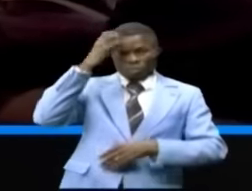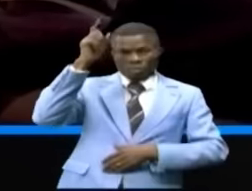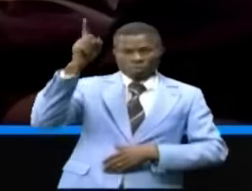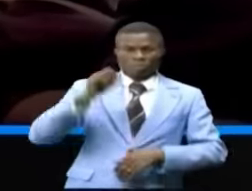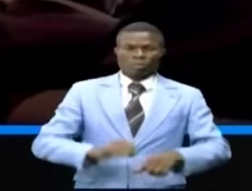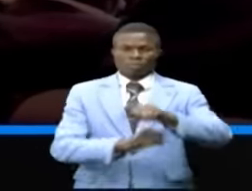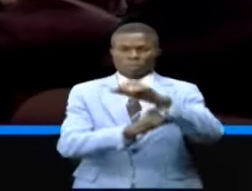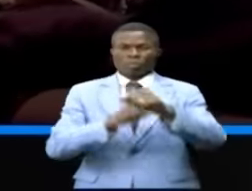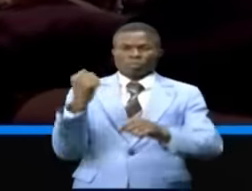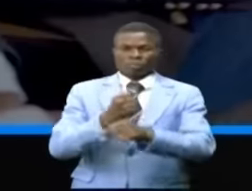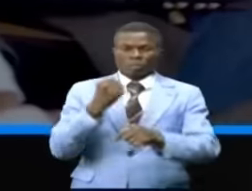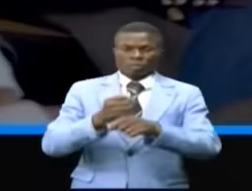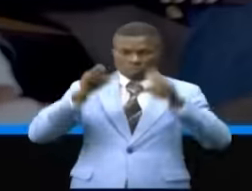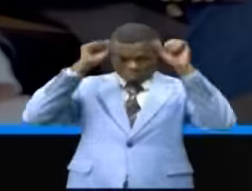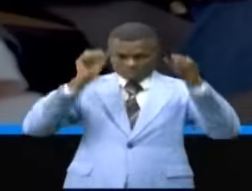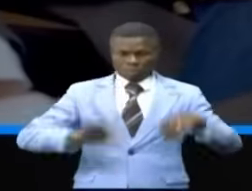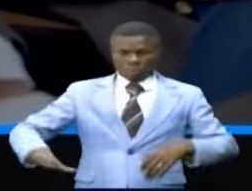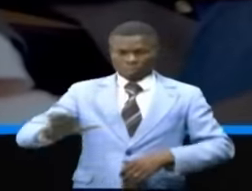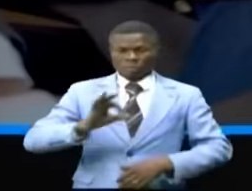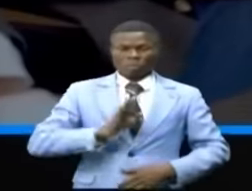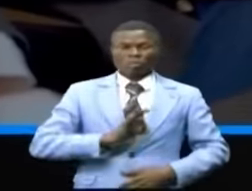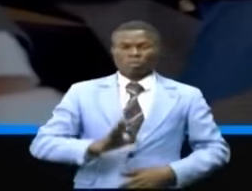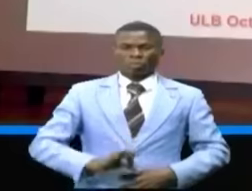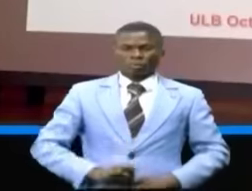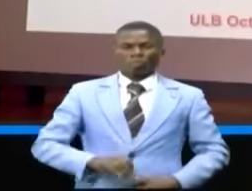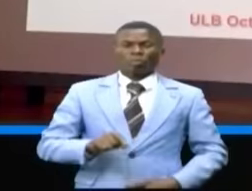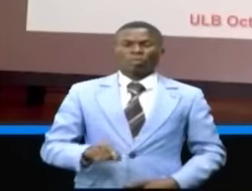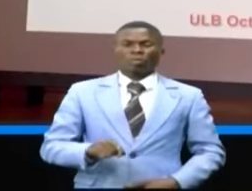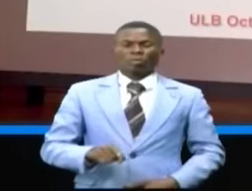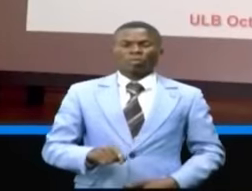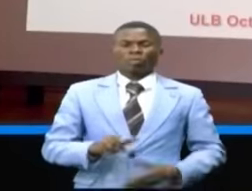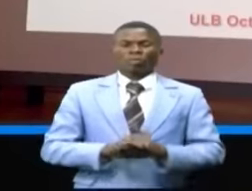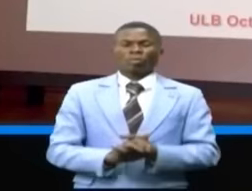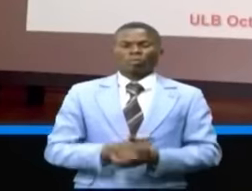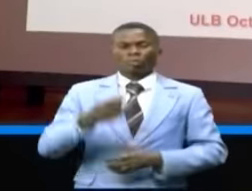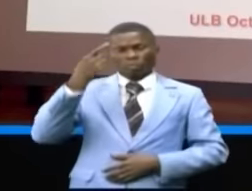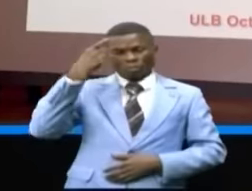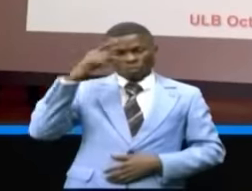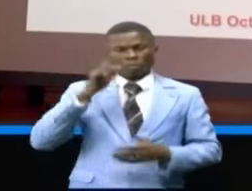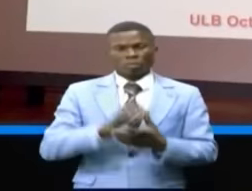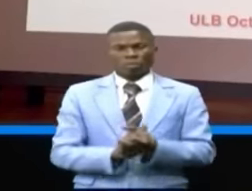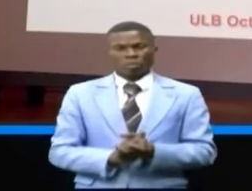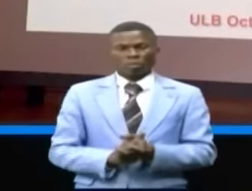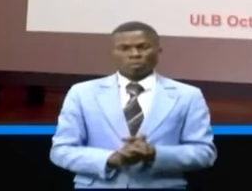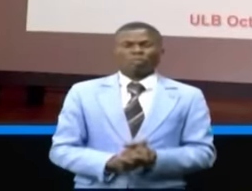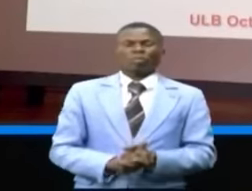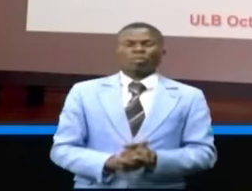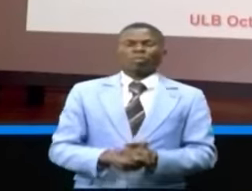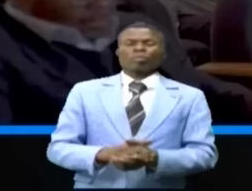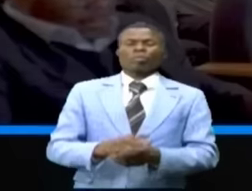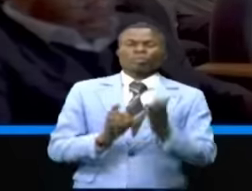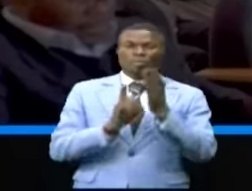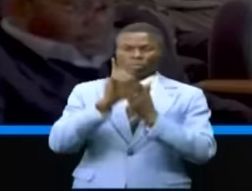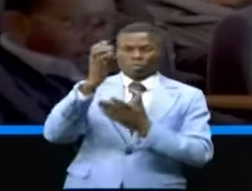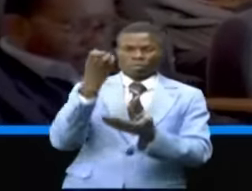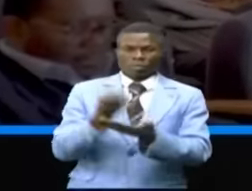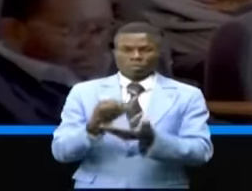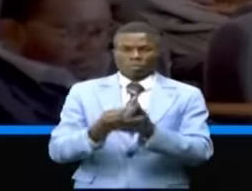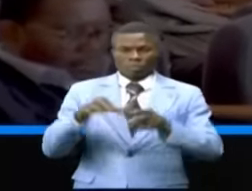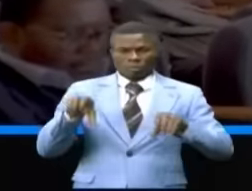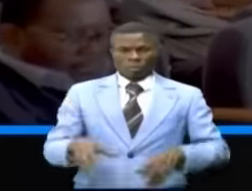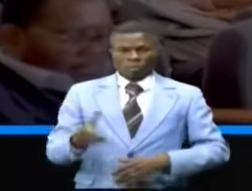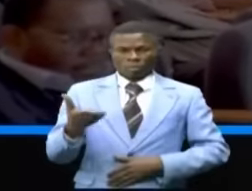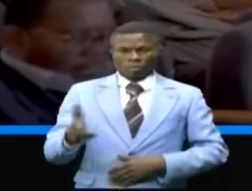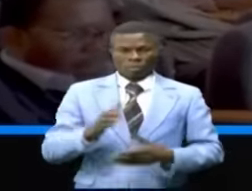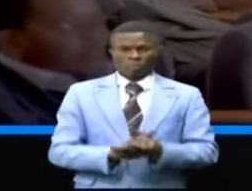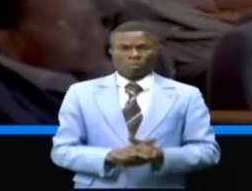soutenir les efforts du président de la République, Félix-Antoine Tshisekedi Tshilombo, pour les redressements économiques de la RDC.